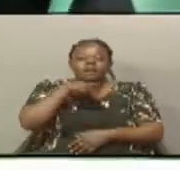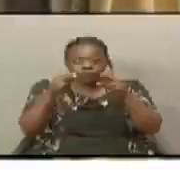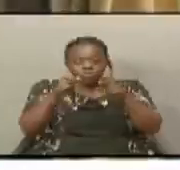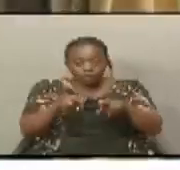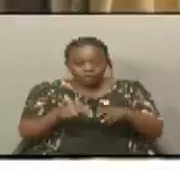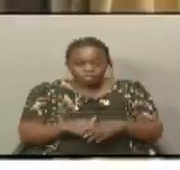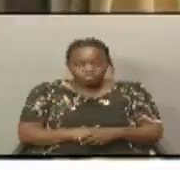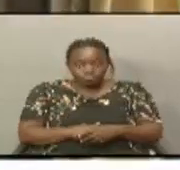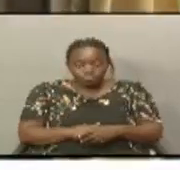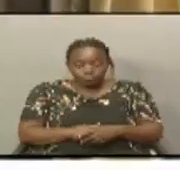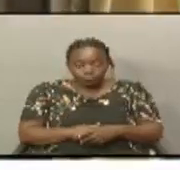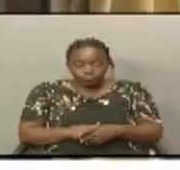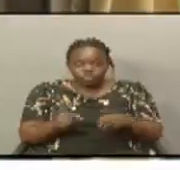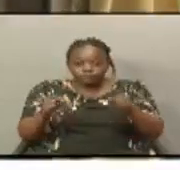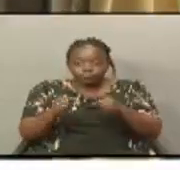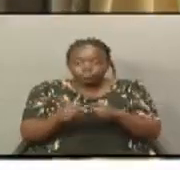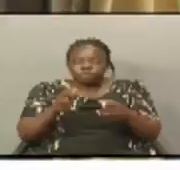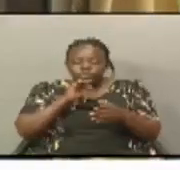A fresh